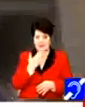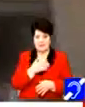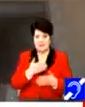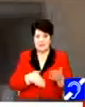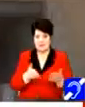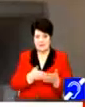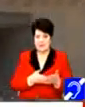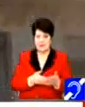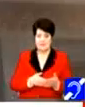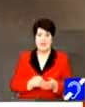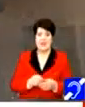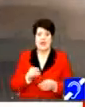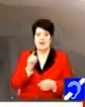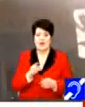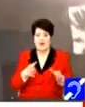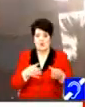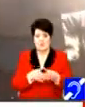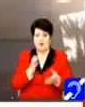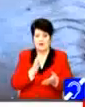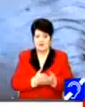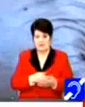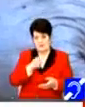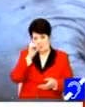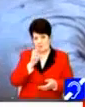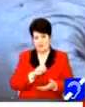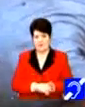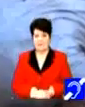lichidarea ISIS. Gruparea rămâne totuși o amenințare.